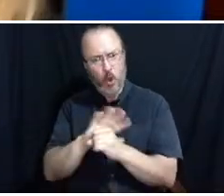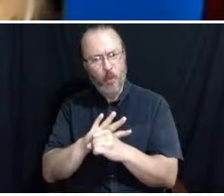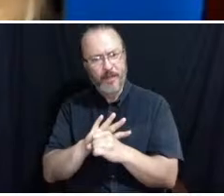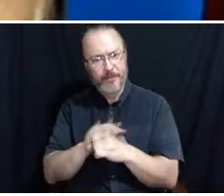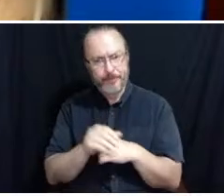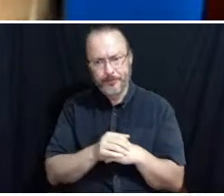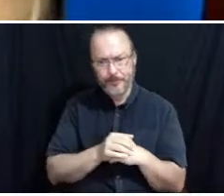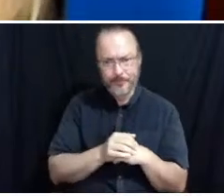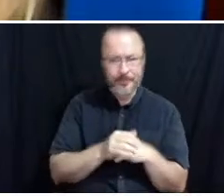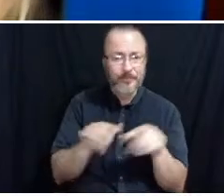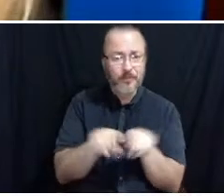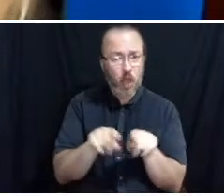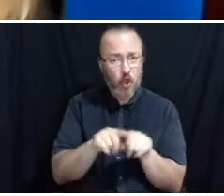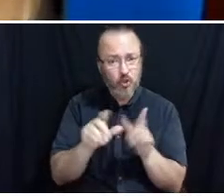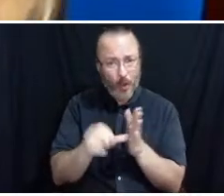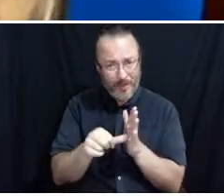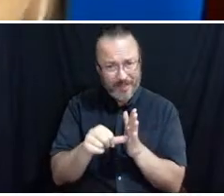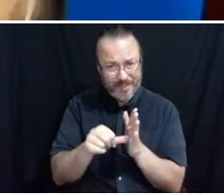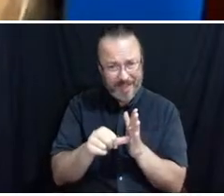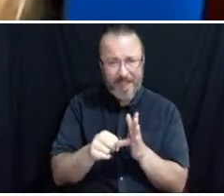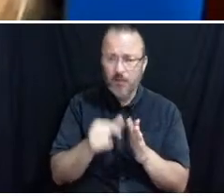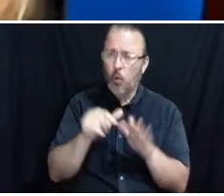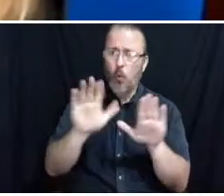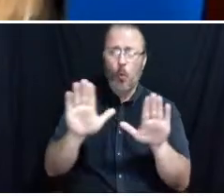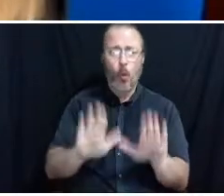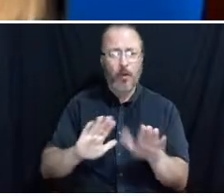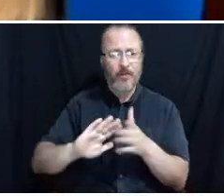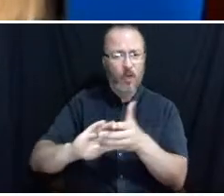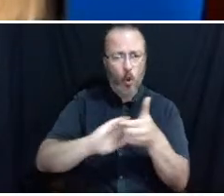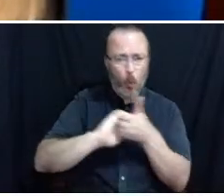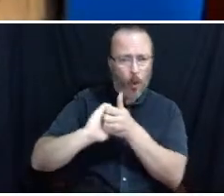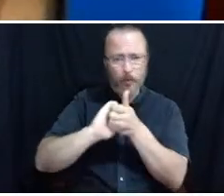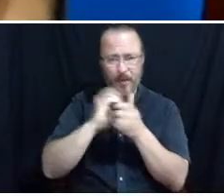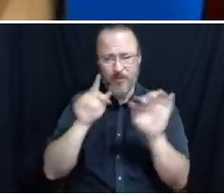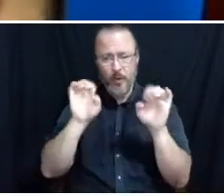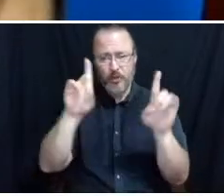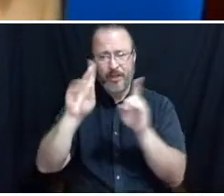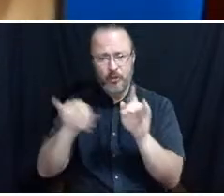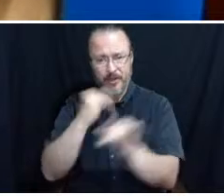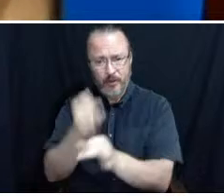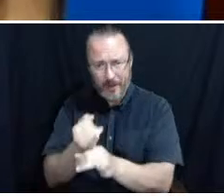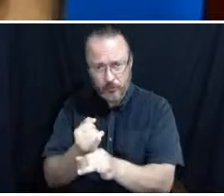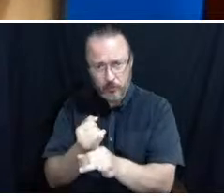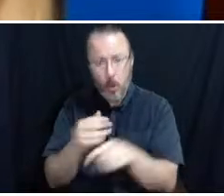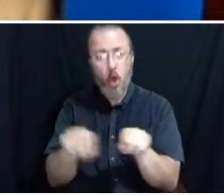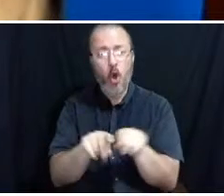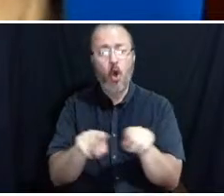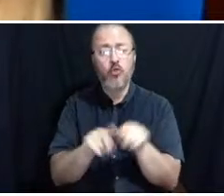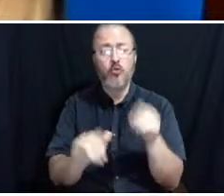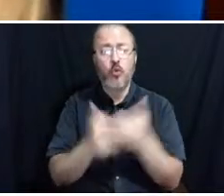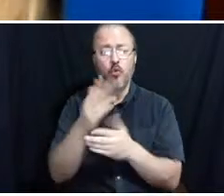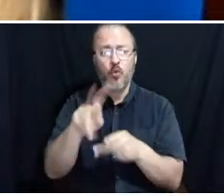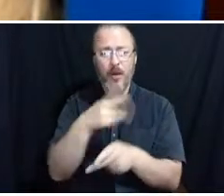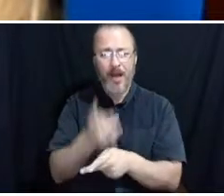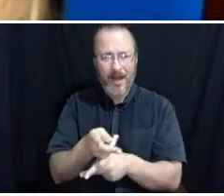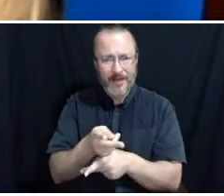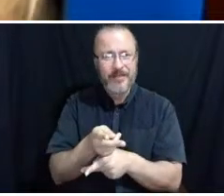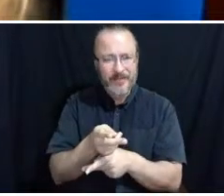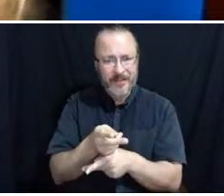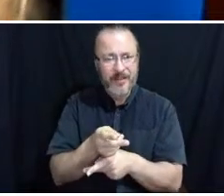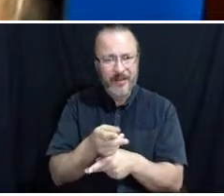voudrais également souligner la grande coopération de l'international de l'éducation et